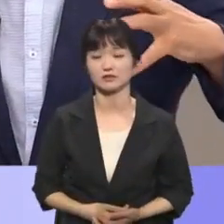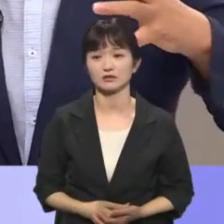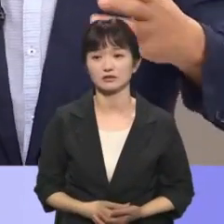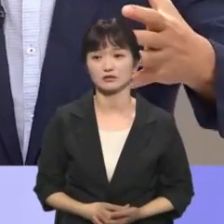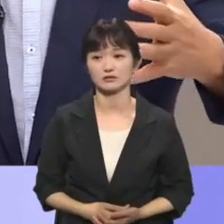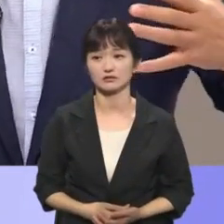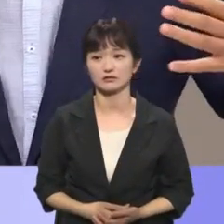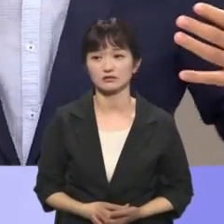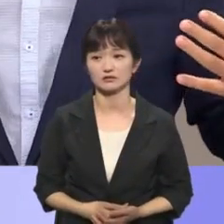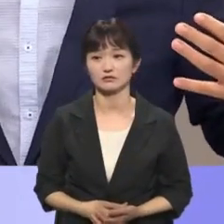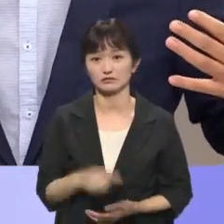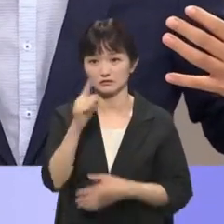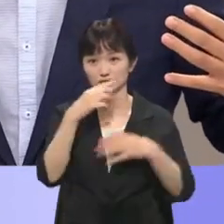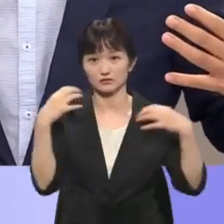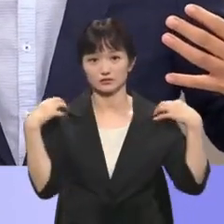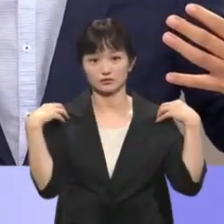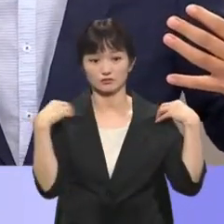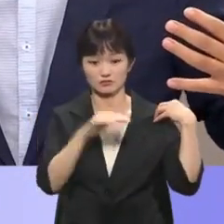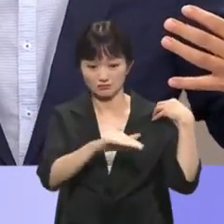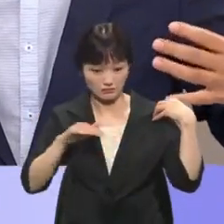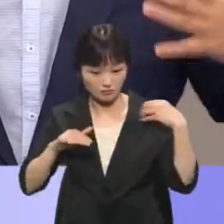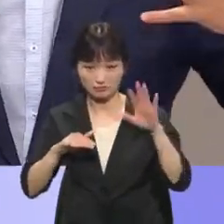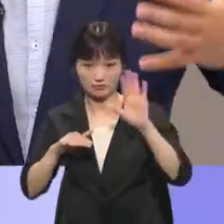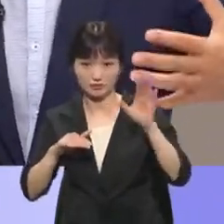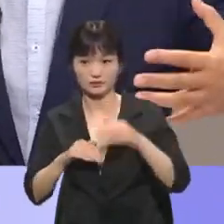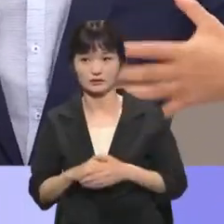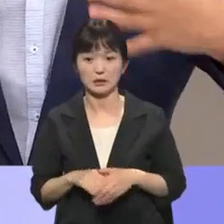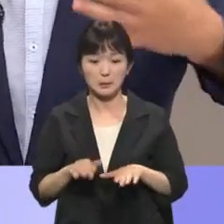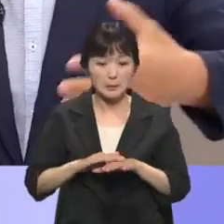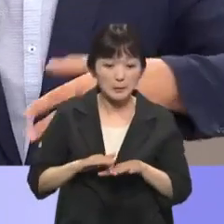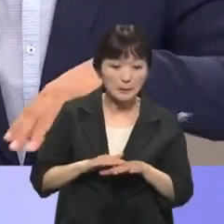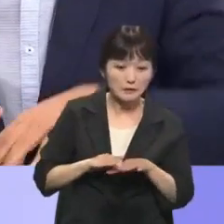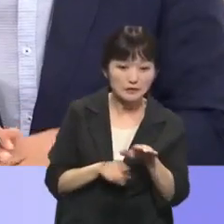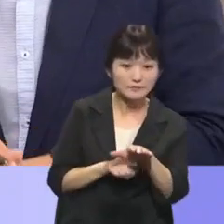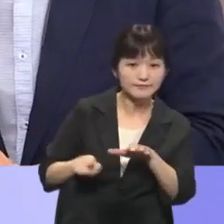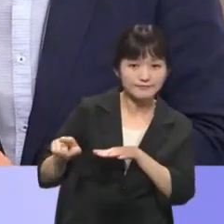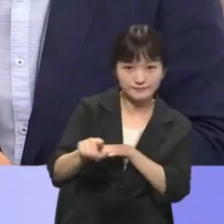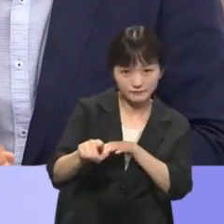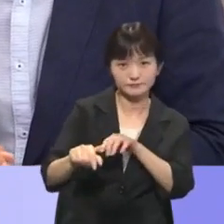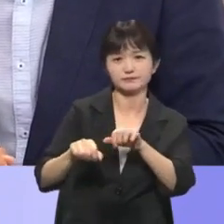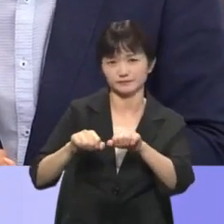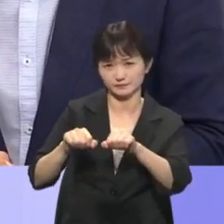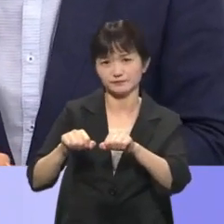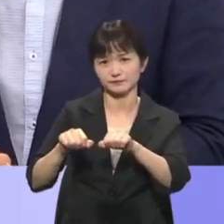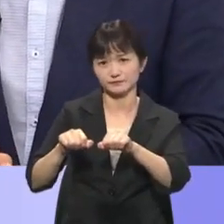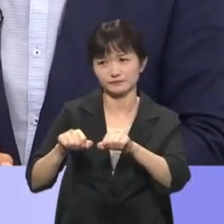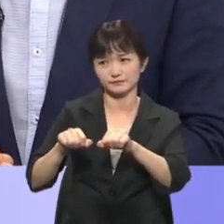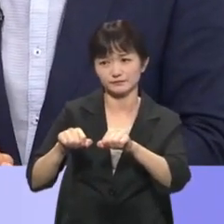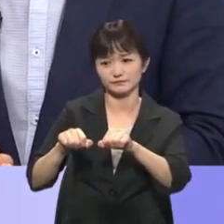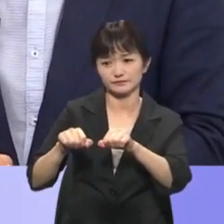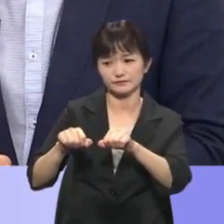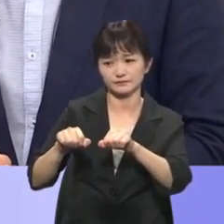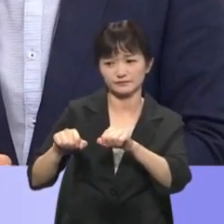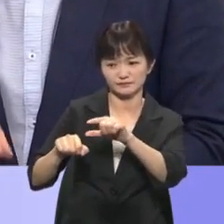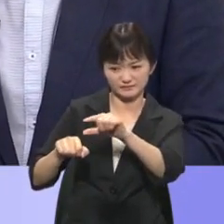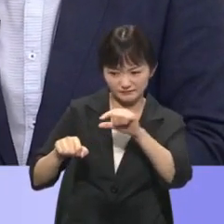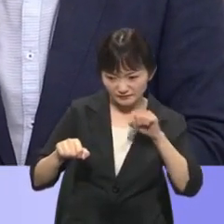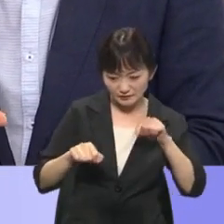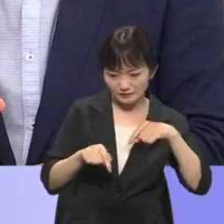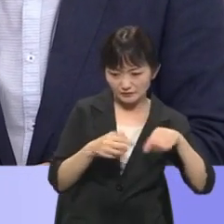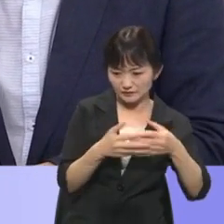지금 뭐 정부가 뒤로 물러나 있는 거는 아니잖아 이것은 수습하기 위해서 전면에서 하고 있는데 이것을 정치권에서